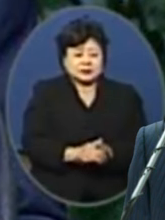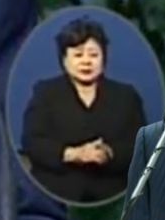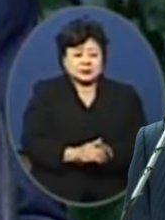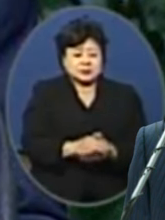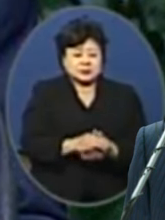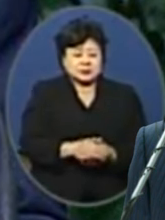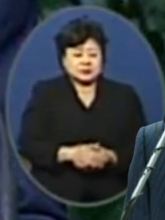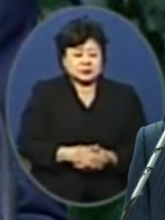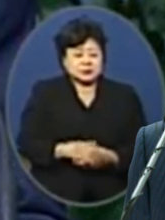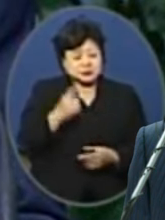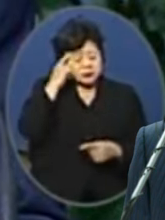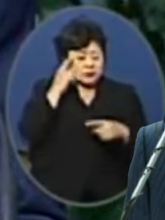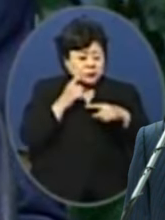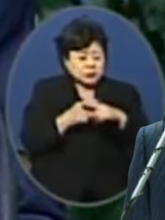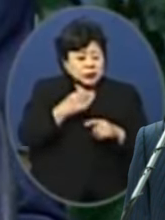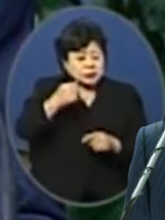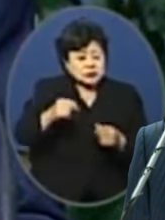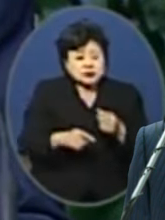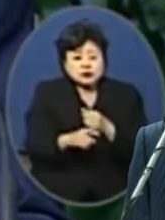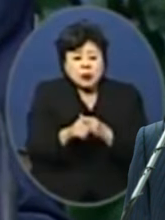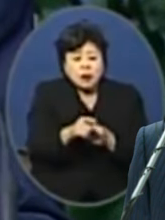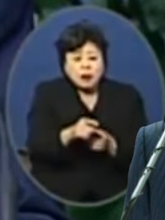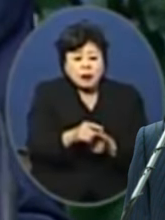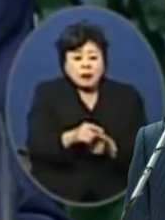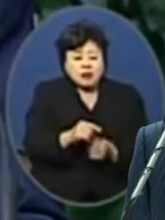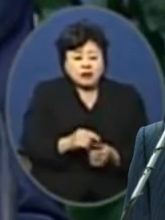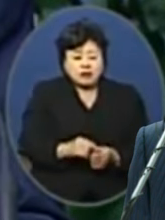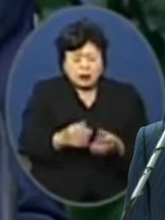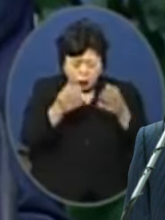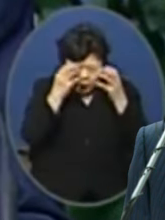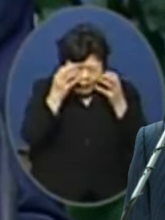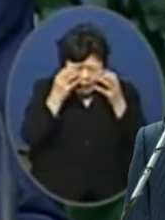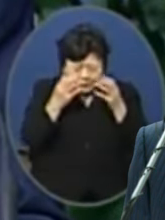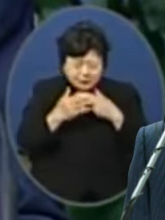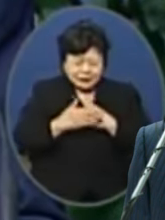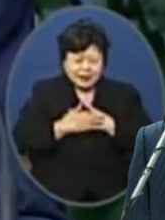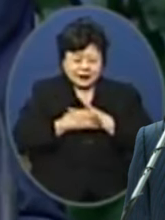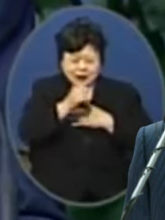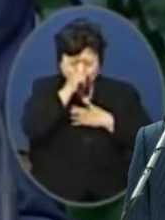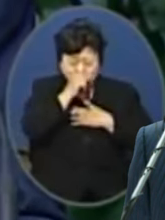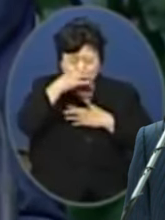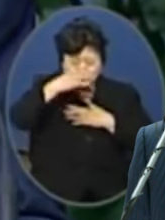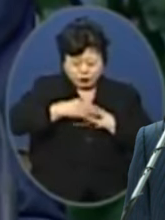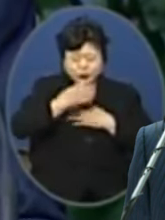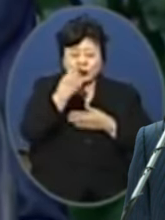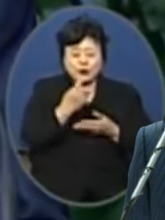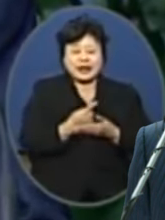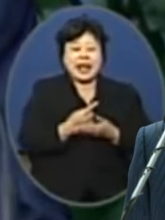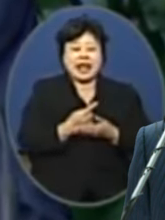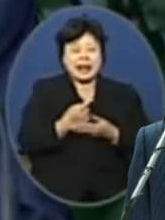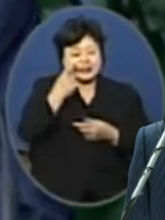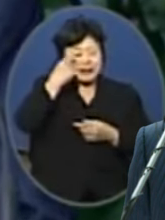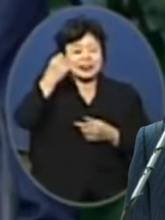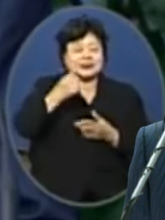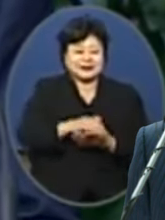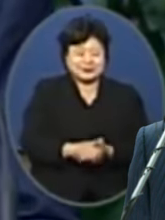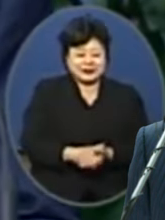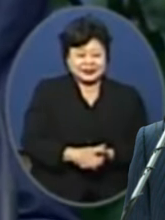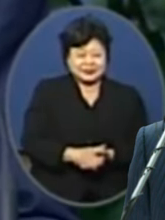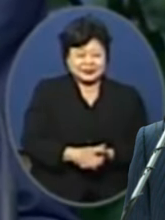태도는 무엇입니까 그건 다른 것이 아니라이 고난이 내게 좋게 해준다고 생각하는 것이 긍정적인 태도인